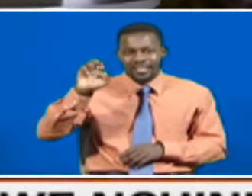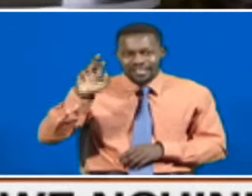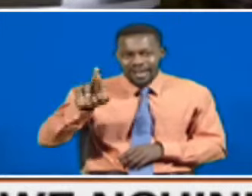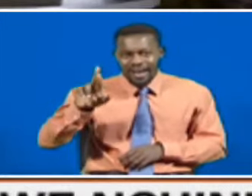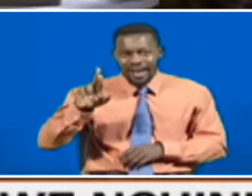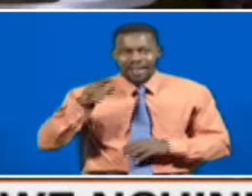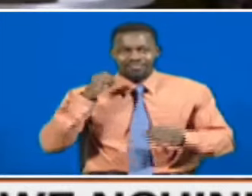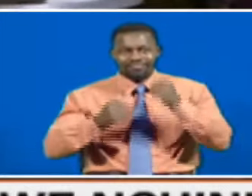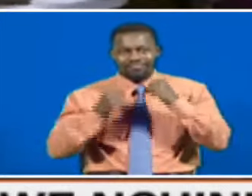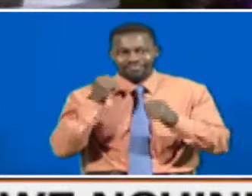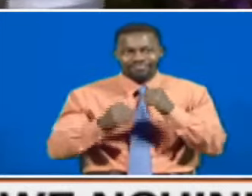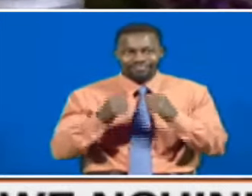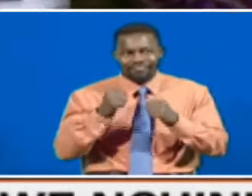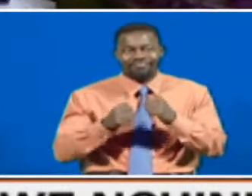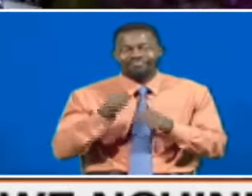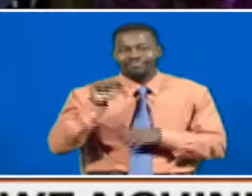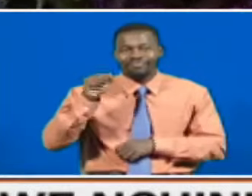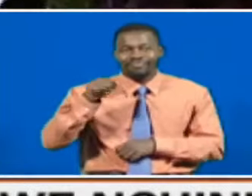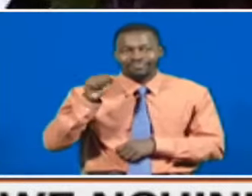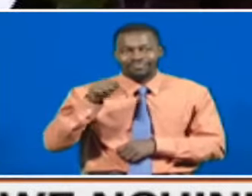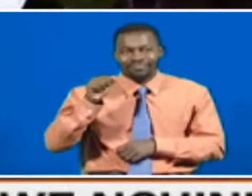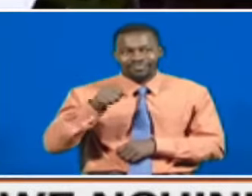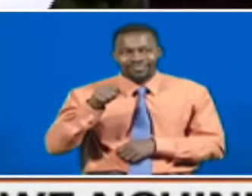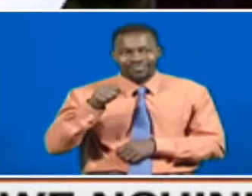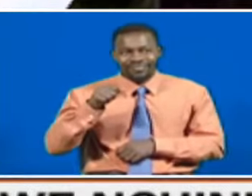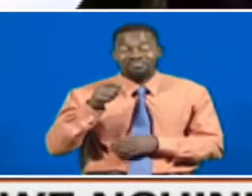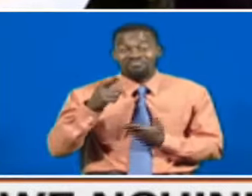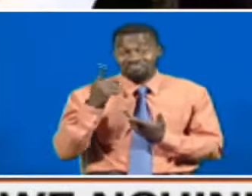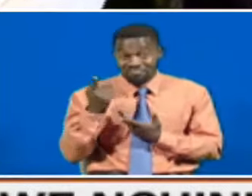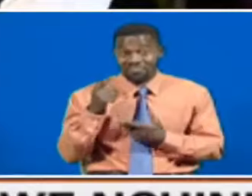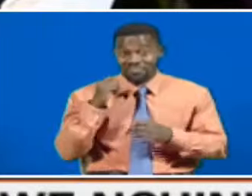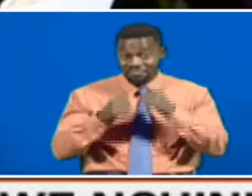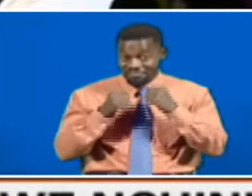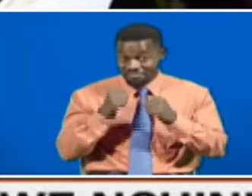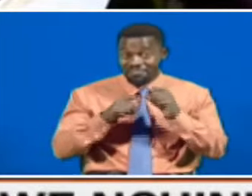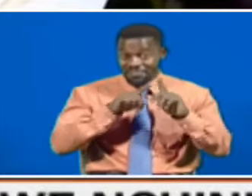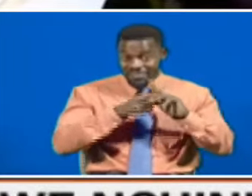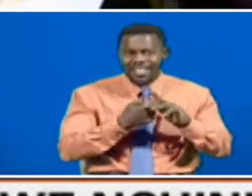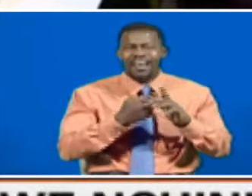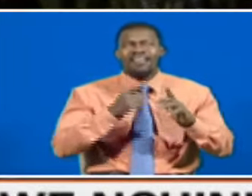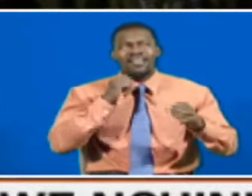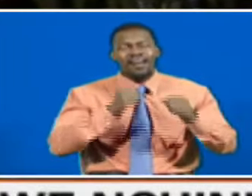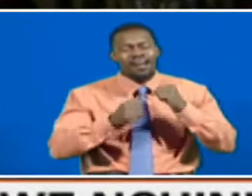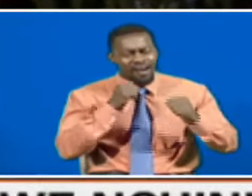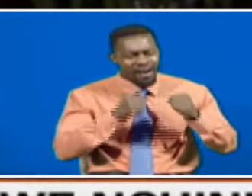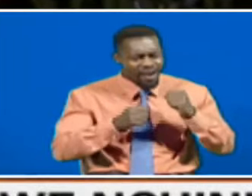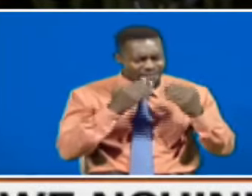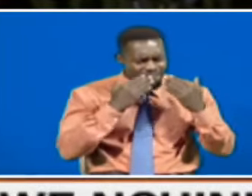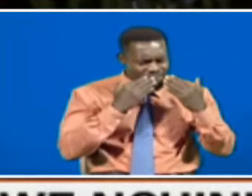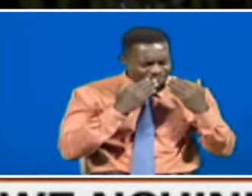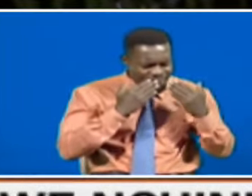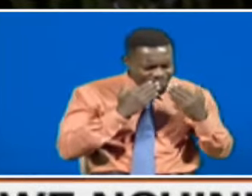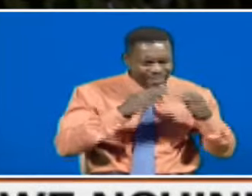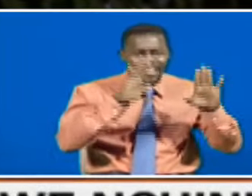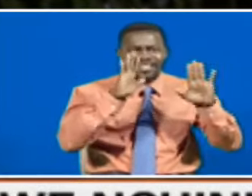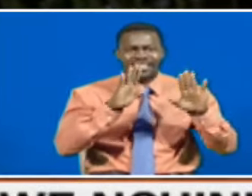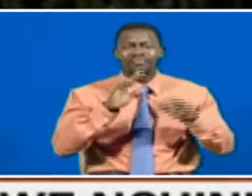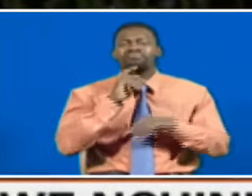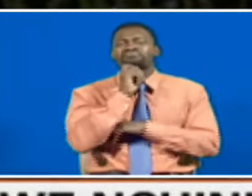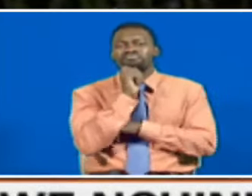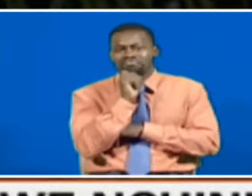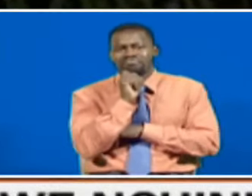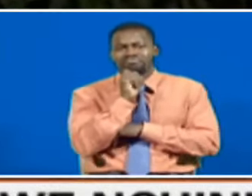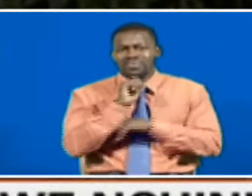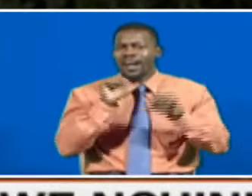Standard Chartered Marathon. Ndio. Ya. Ndio nilianza, alafu nikakimbia na nikamaliza na nikaona kumbe ninaweza